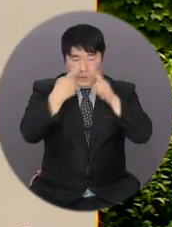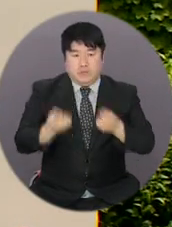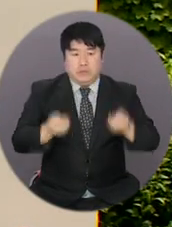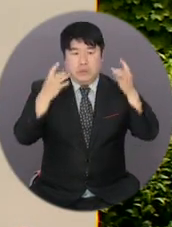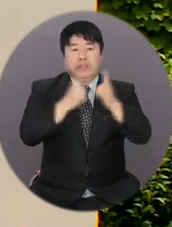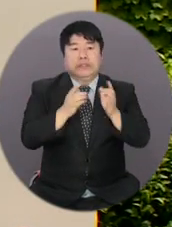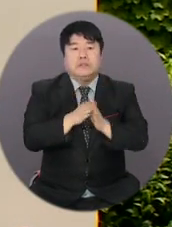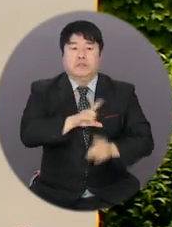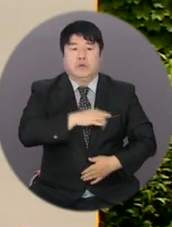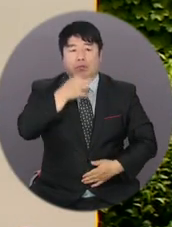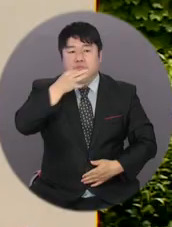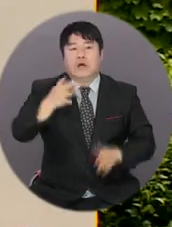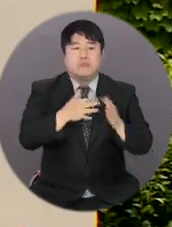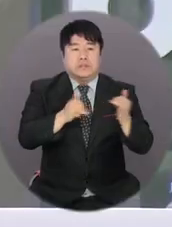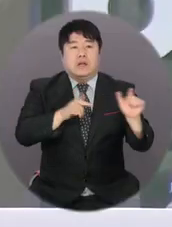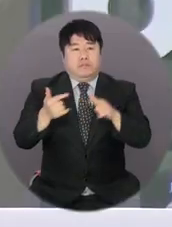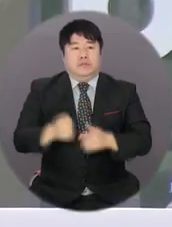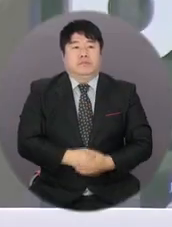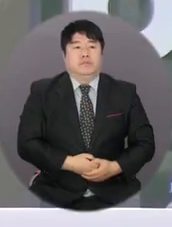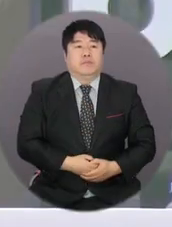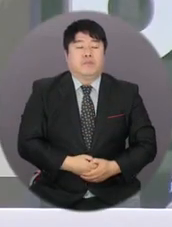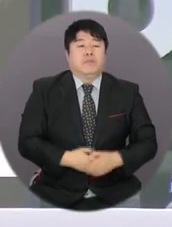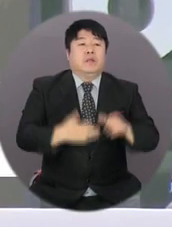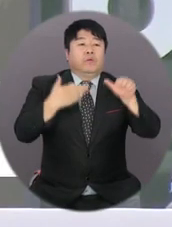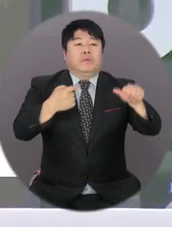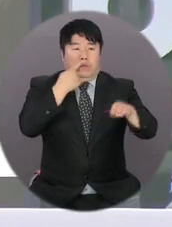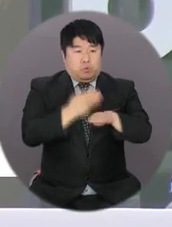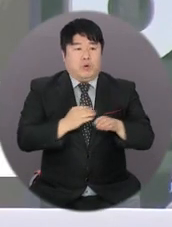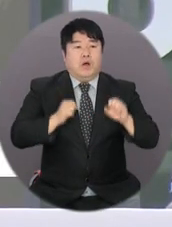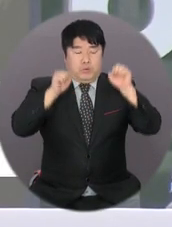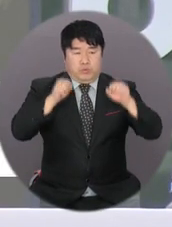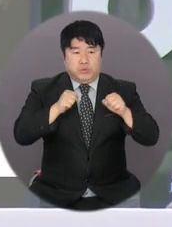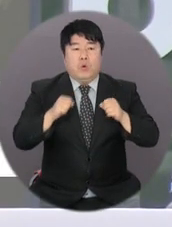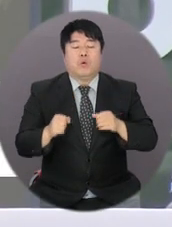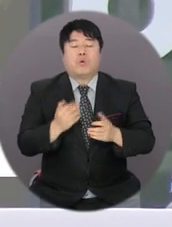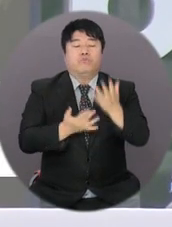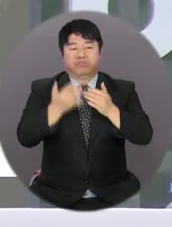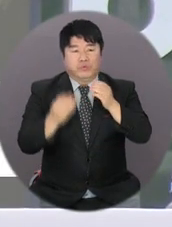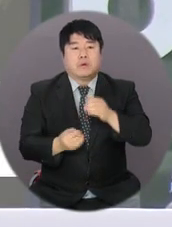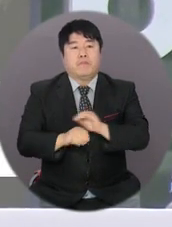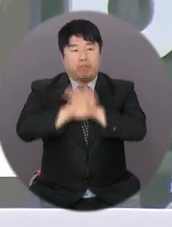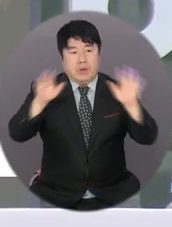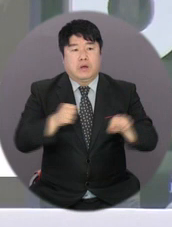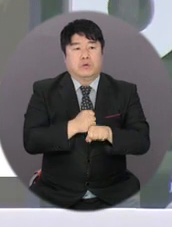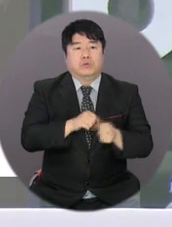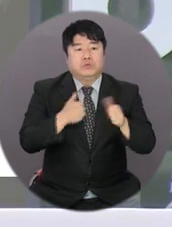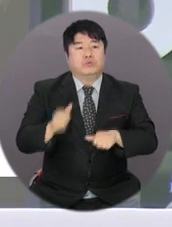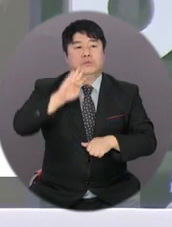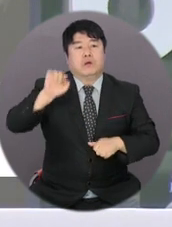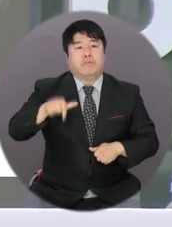직접 거명한 인물들이기도 합니다. 5.18 민주화운동의 횃불을 밝혔던 고 박관현 열사,